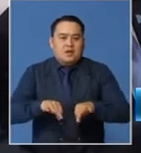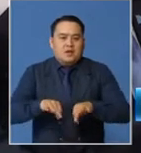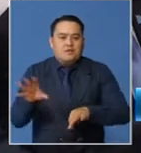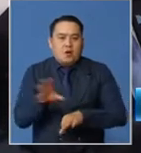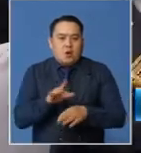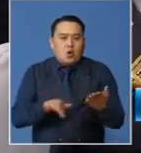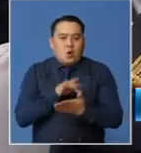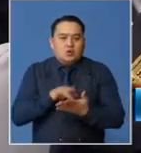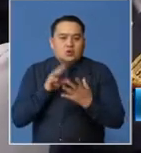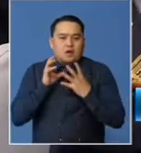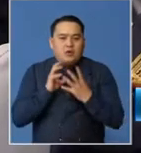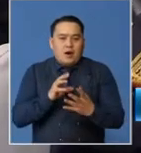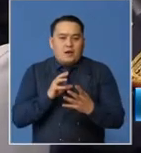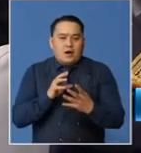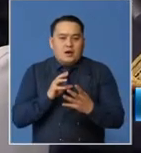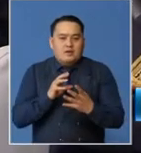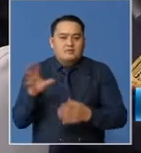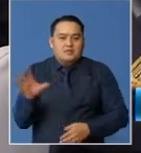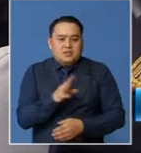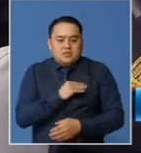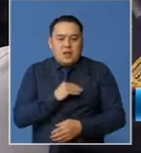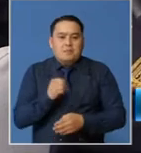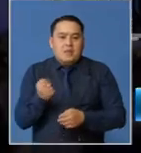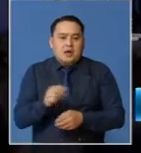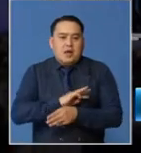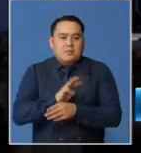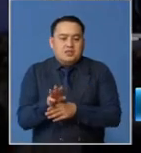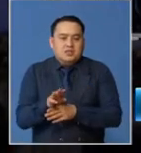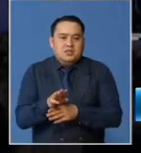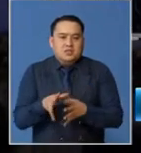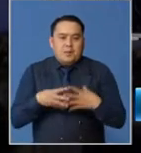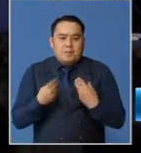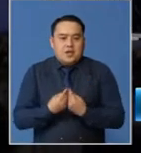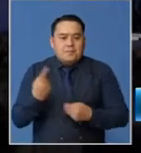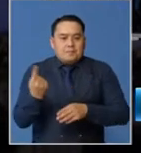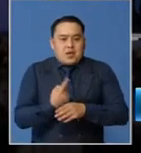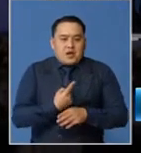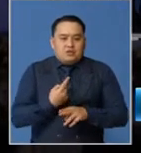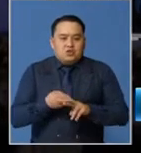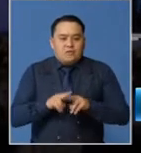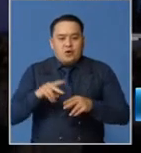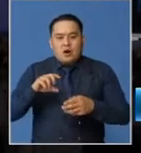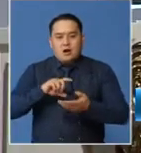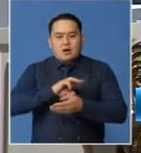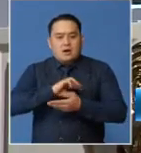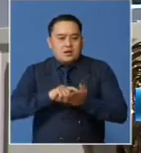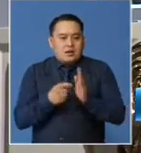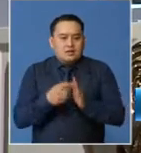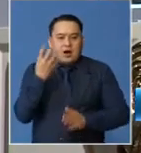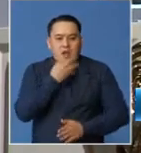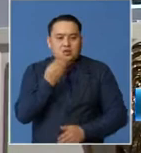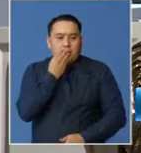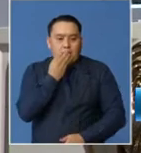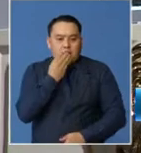в городских автобусах. Помимо этого, всех ребят из малообеспеченных и многодетных семей с 1 по 4 классы обеспечат горячим